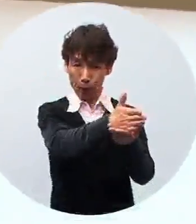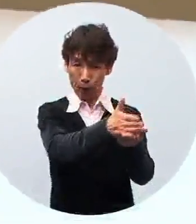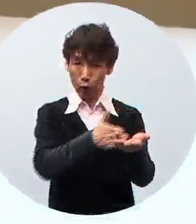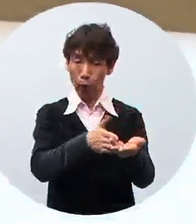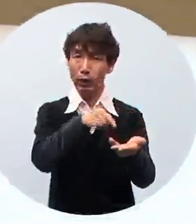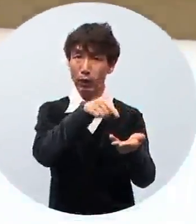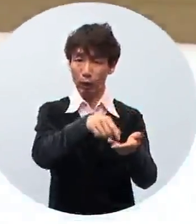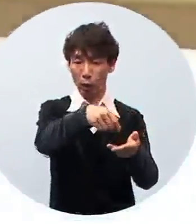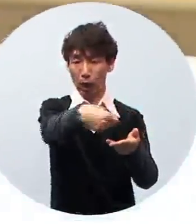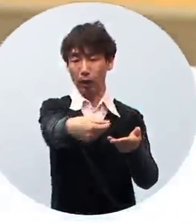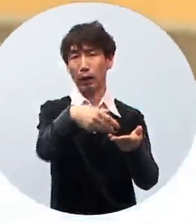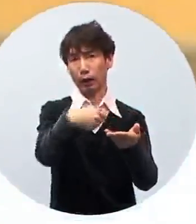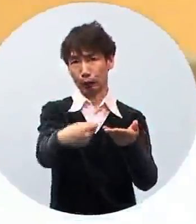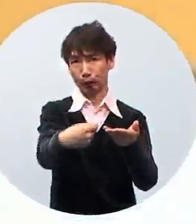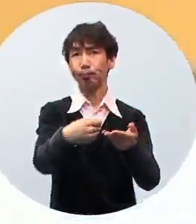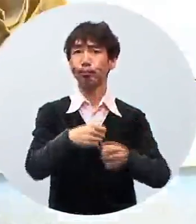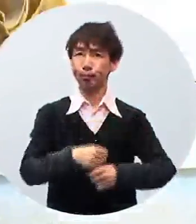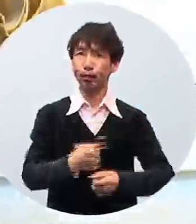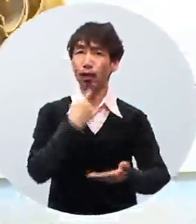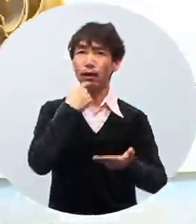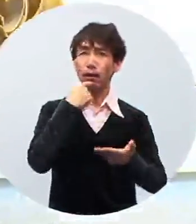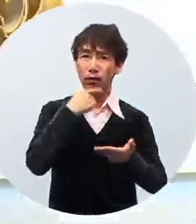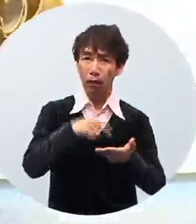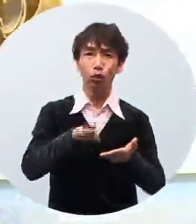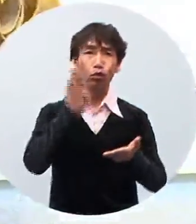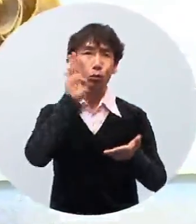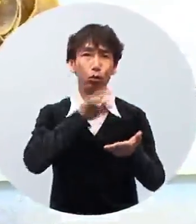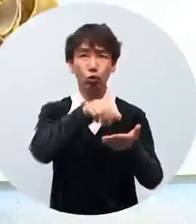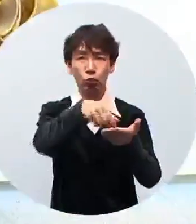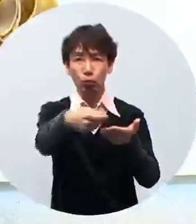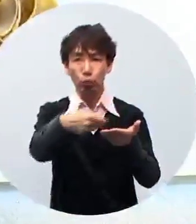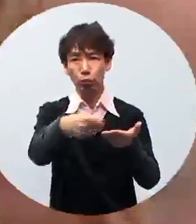はい、はい、皮を剥がしていきます。 簡単に皮がめくれますね。